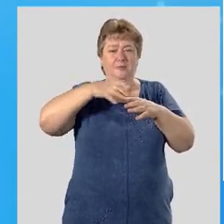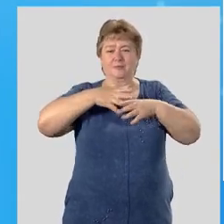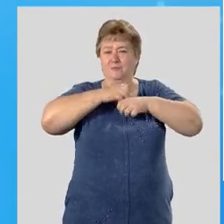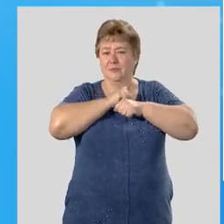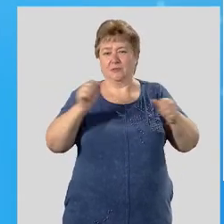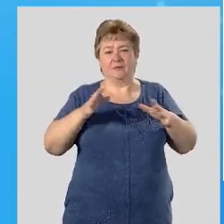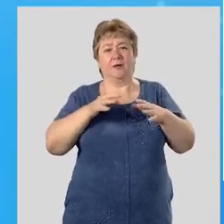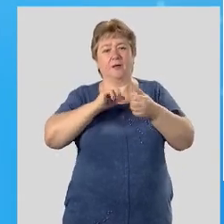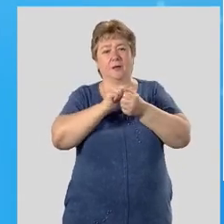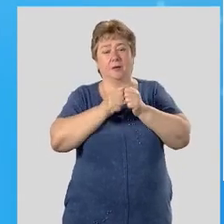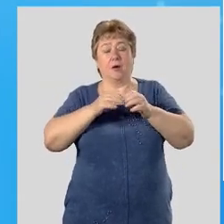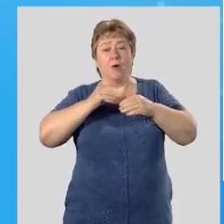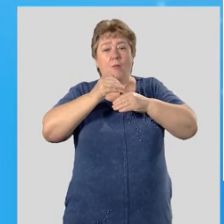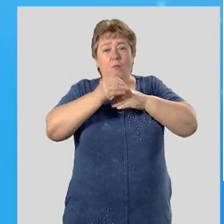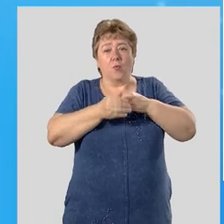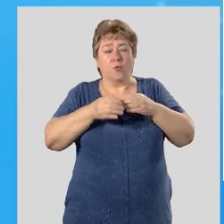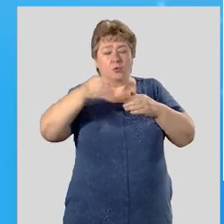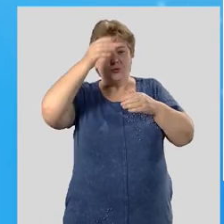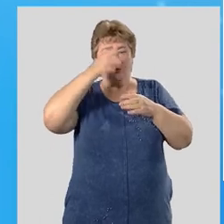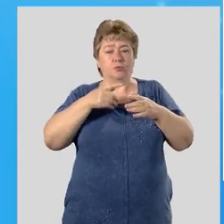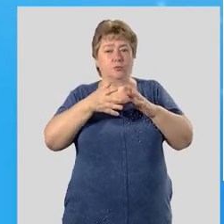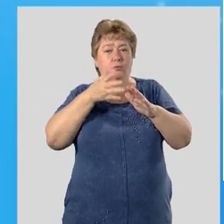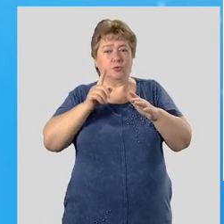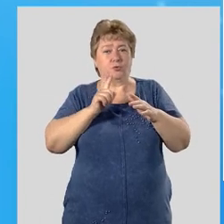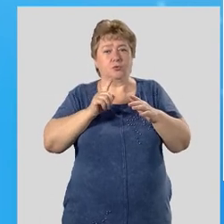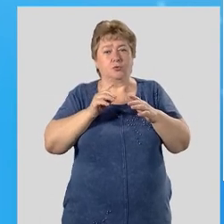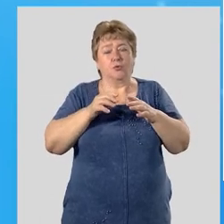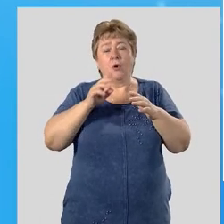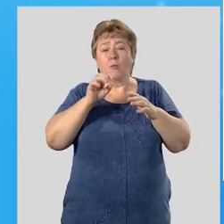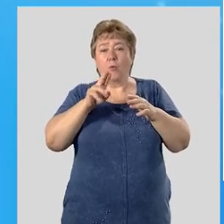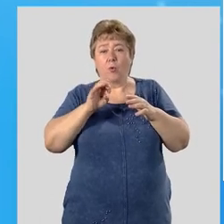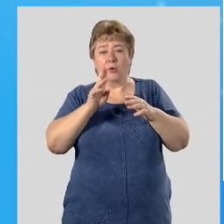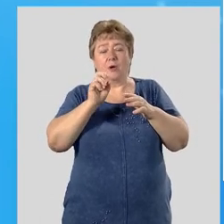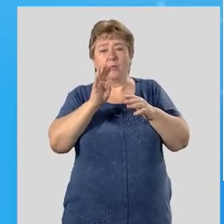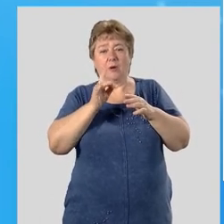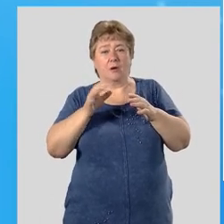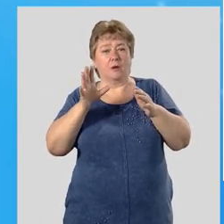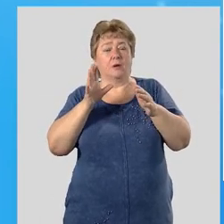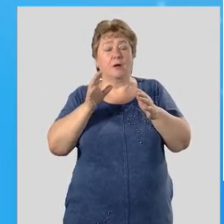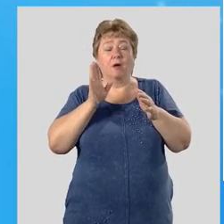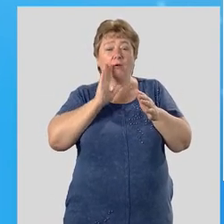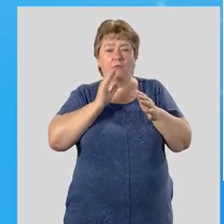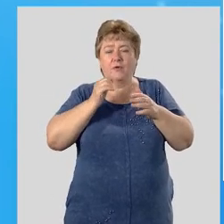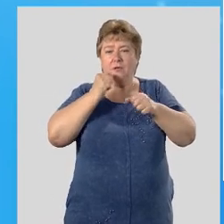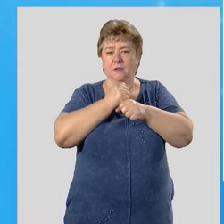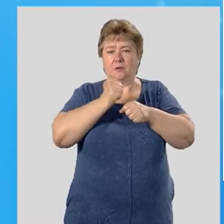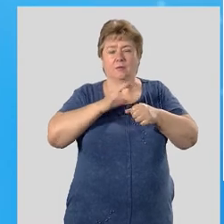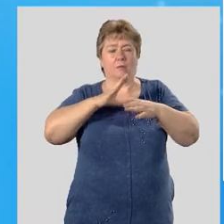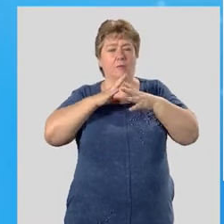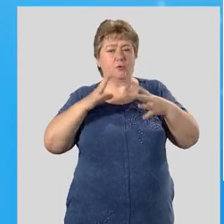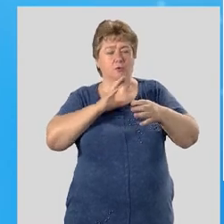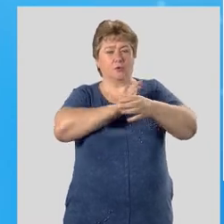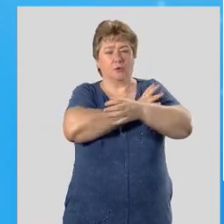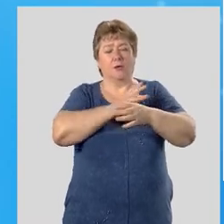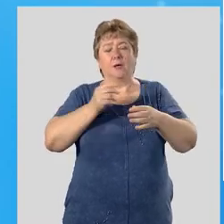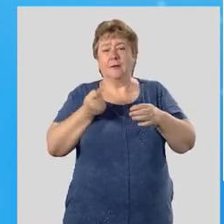камень. Гораздо позже ученые установили, что, находясь в порах и капиллярах, вода способна создавать огромное давление. В